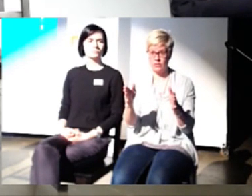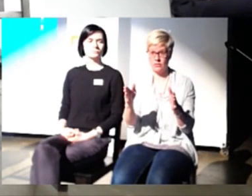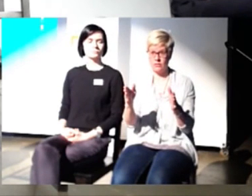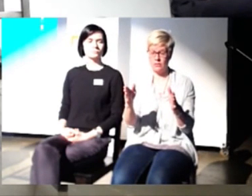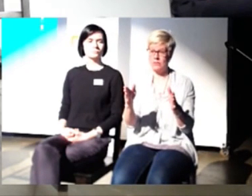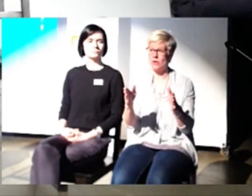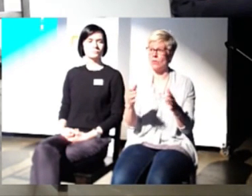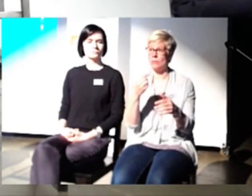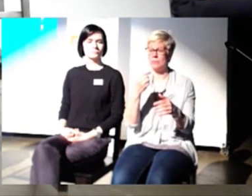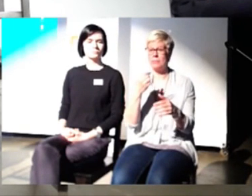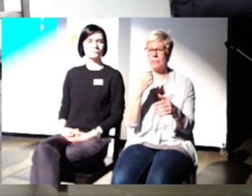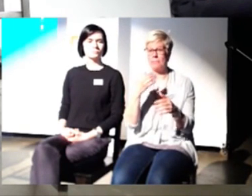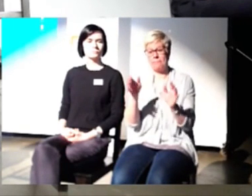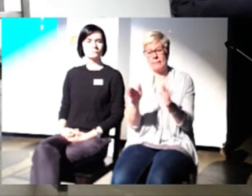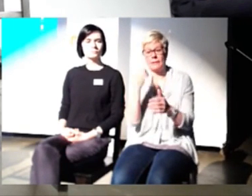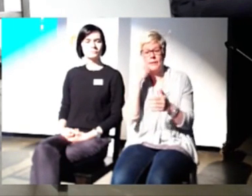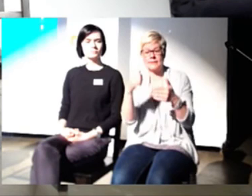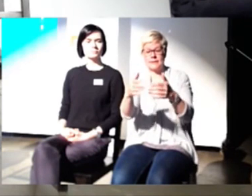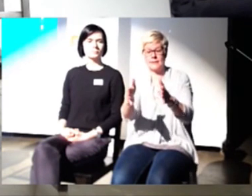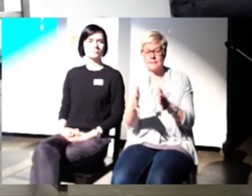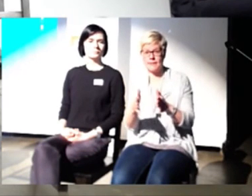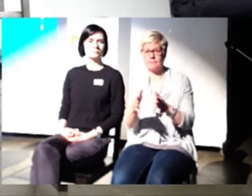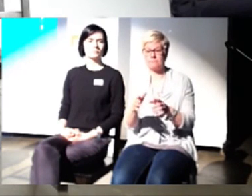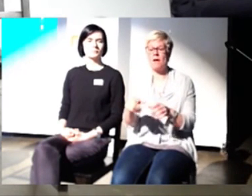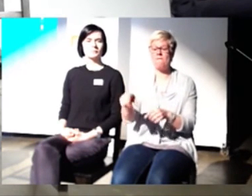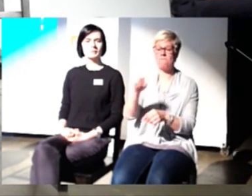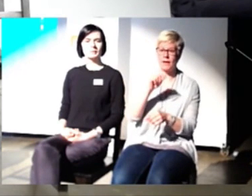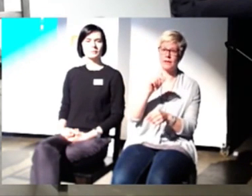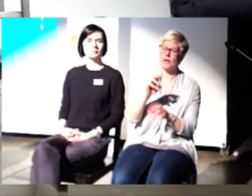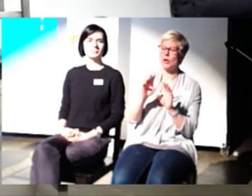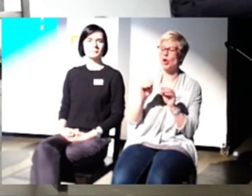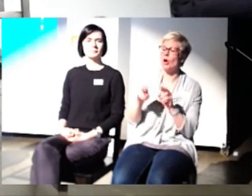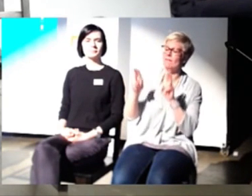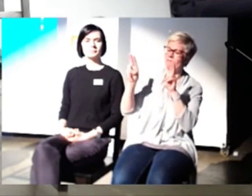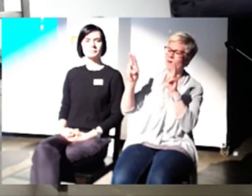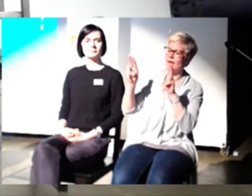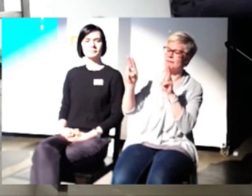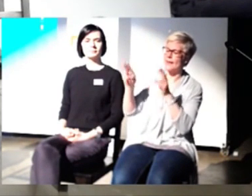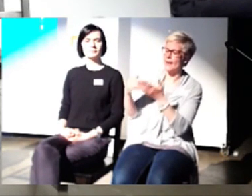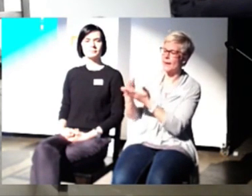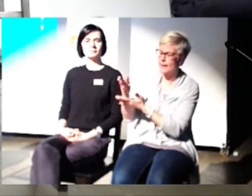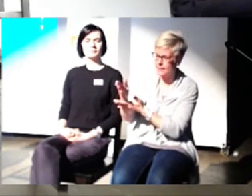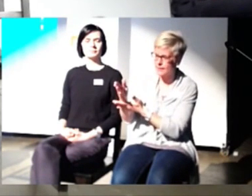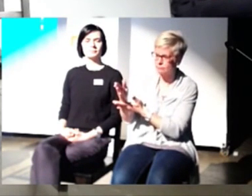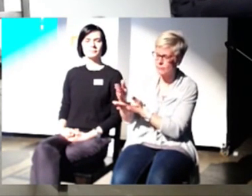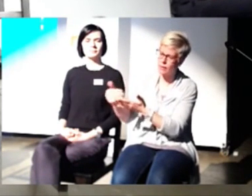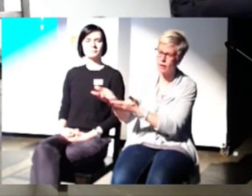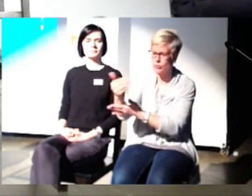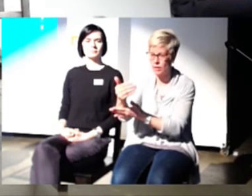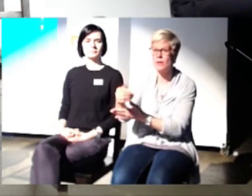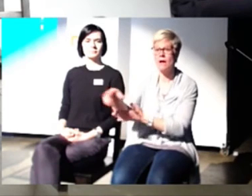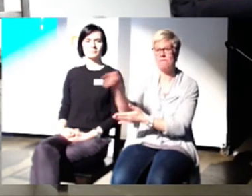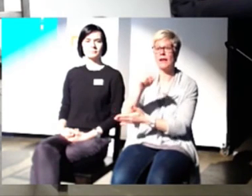pienempäänkin residenssi valittaisi sitten niin sanotusti joo tämän virallisen polun käynyt taiteilija yhdessä semmoisen taiteen, niin sanotaan nyt, mä